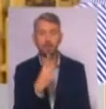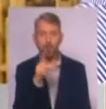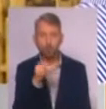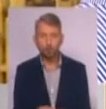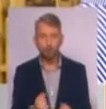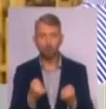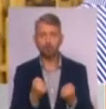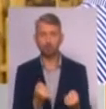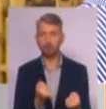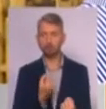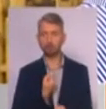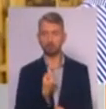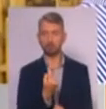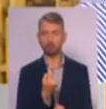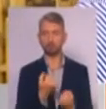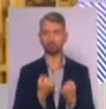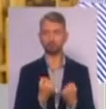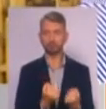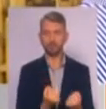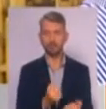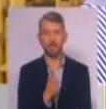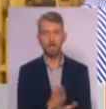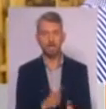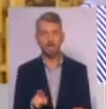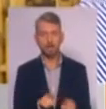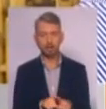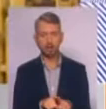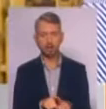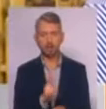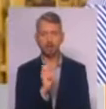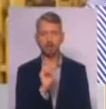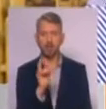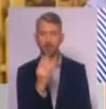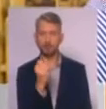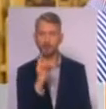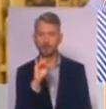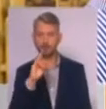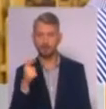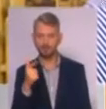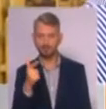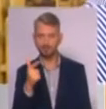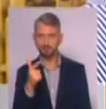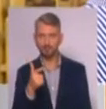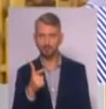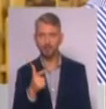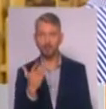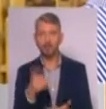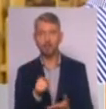їхала в користувалася автомобілями. Є таке вже каршерінг, якщо ти